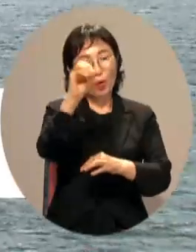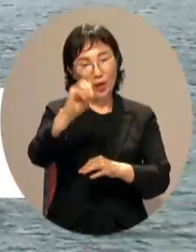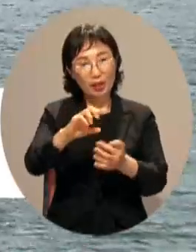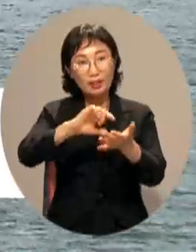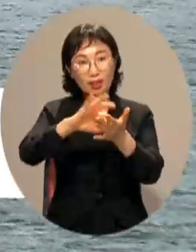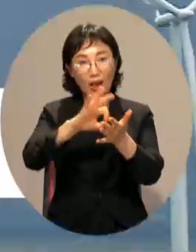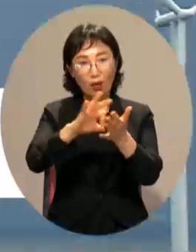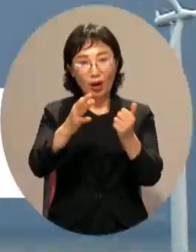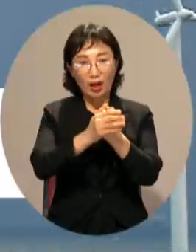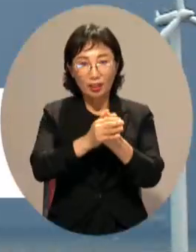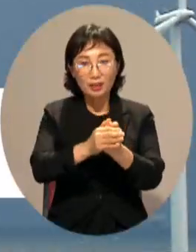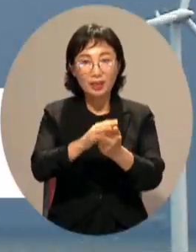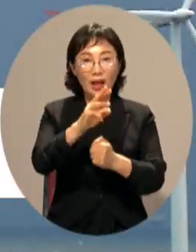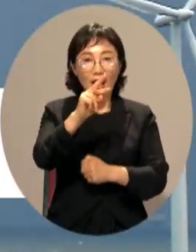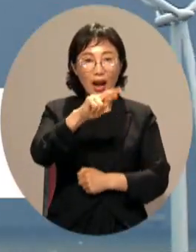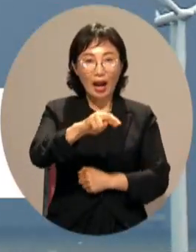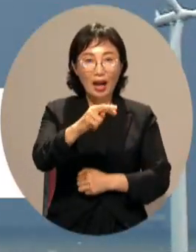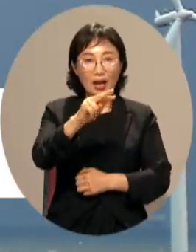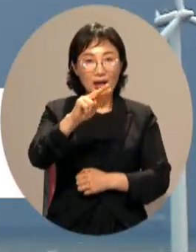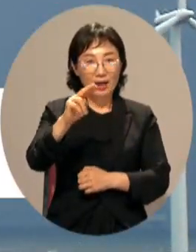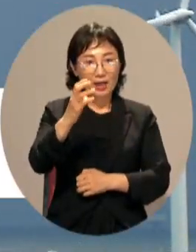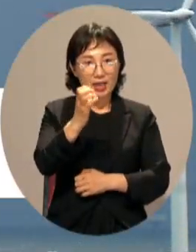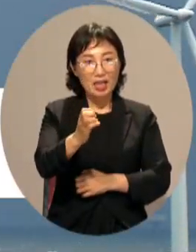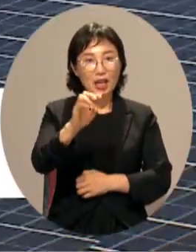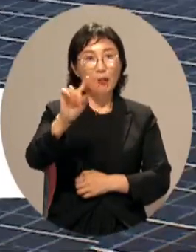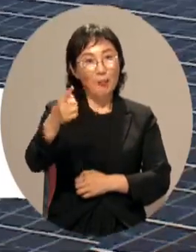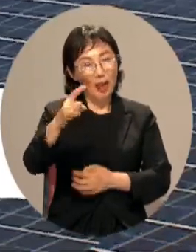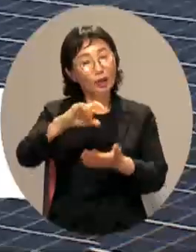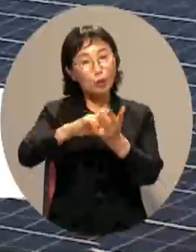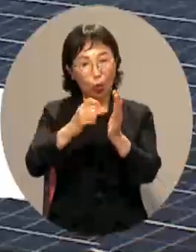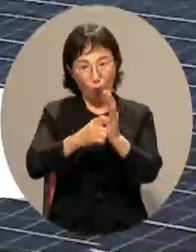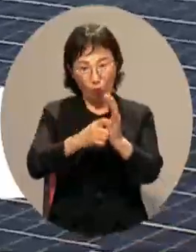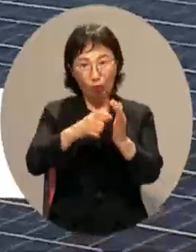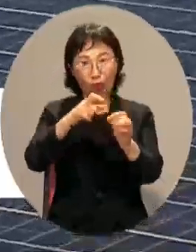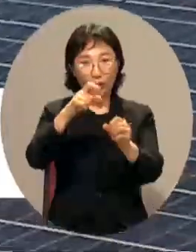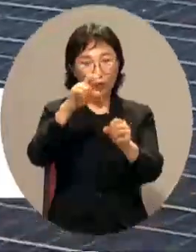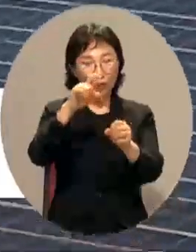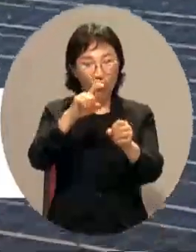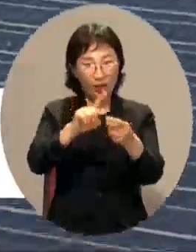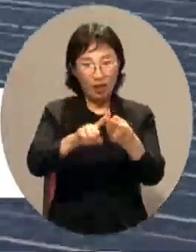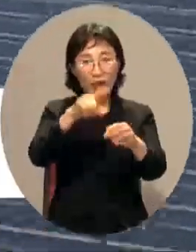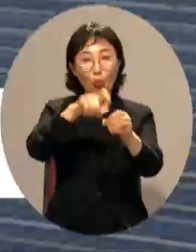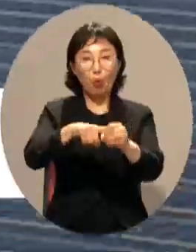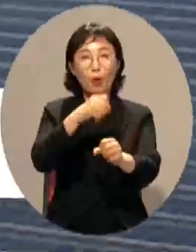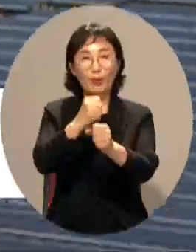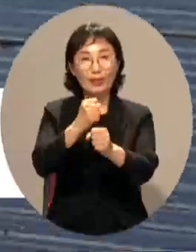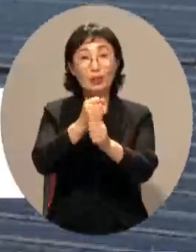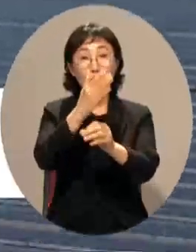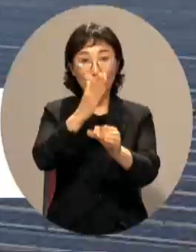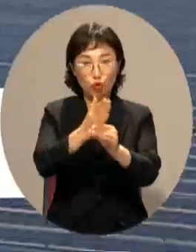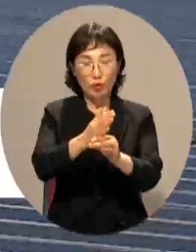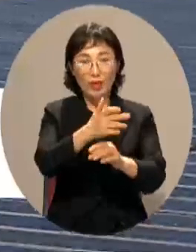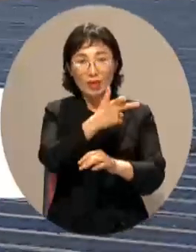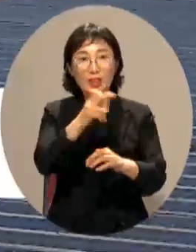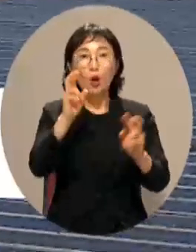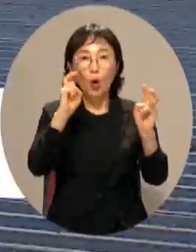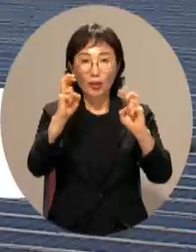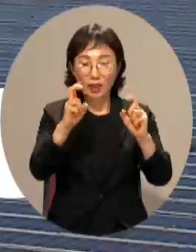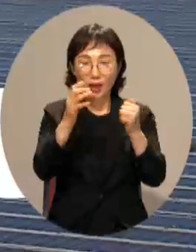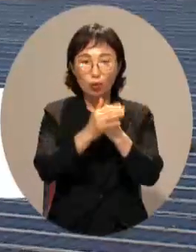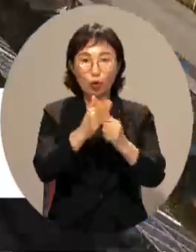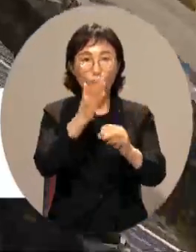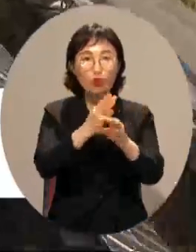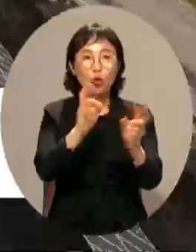사용하는 아리백 산단 실현을 목표로 하고 있습니다. 국제사회를 시작으로 국내 대기업과